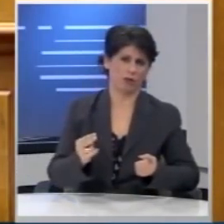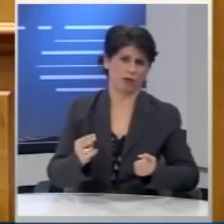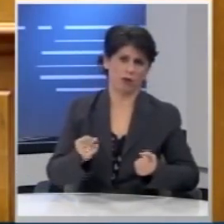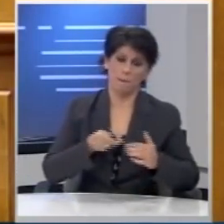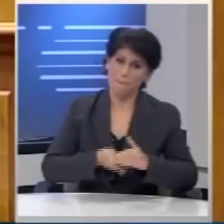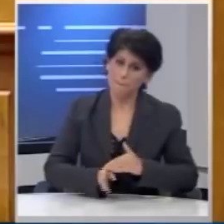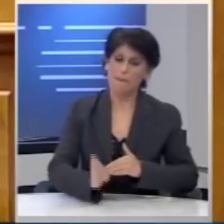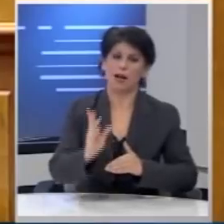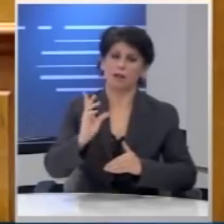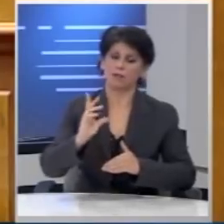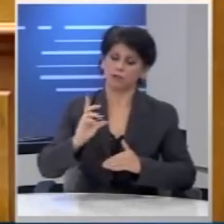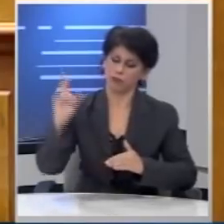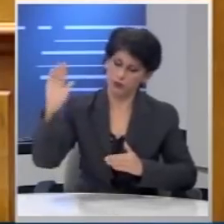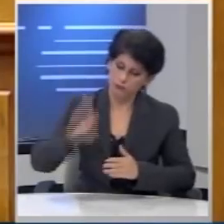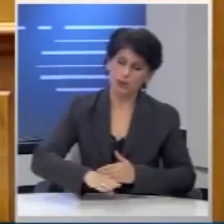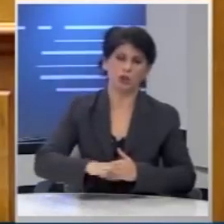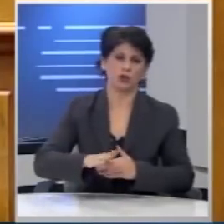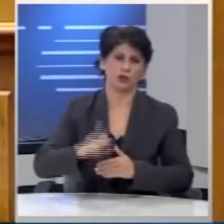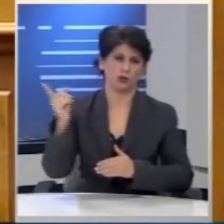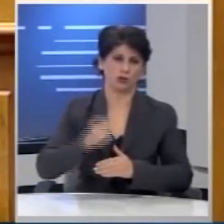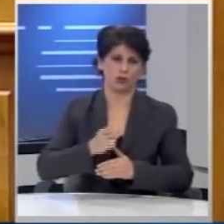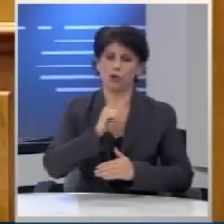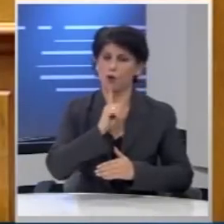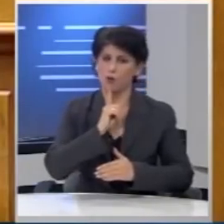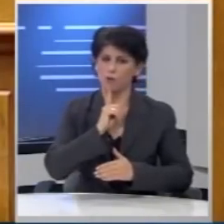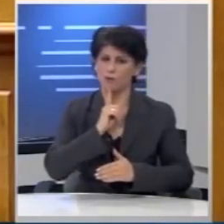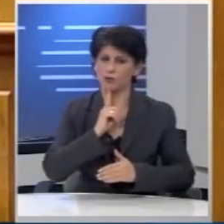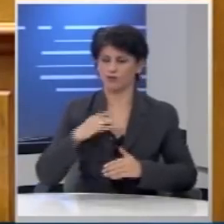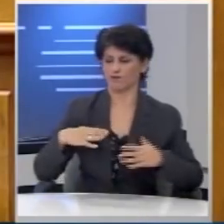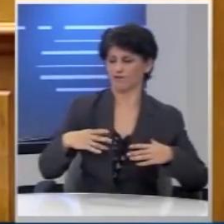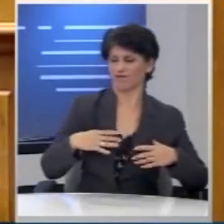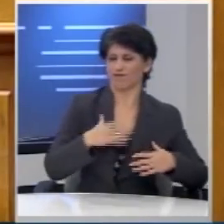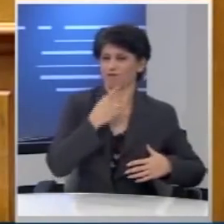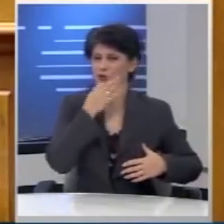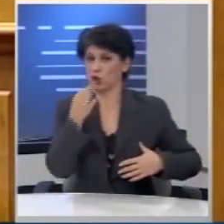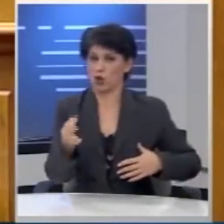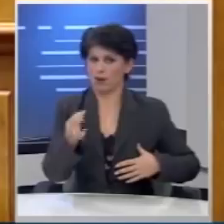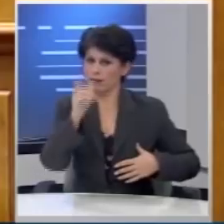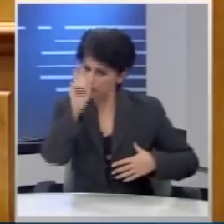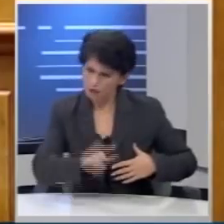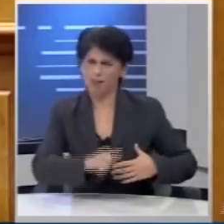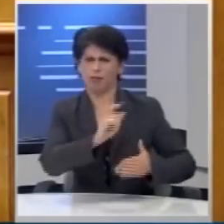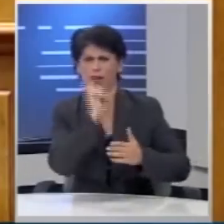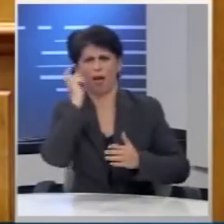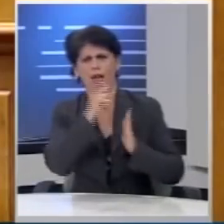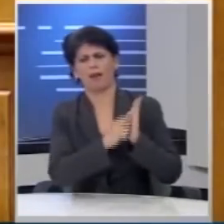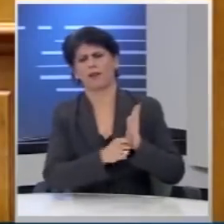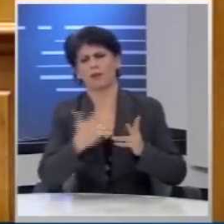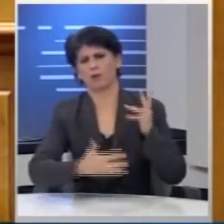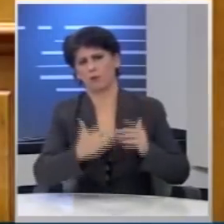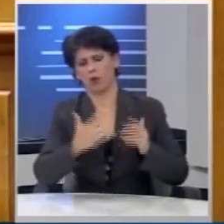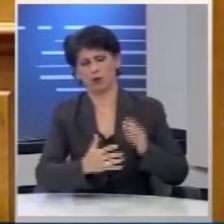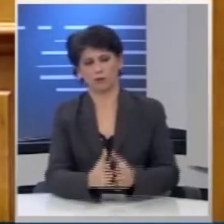μέσα από τη δραστική μείωση των συντελεστών, όπως με κομπασμό αναφέρεστε στην ίδια την έκθεση του